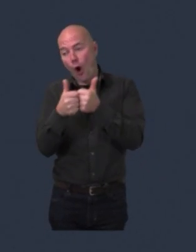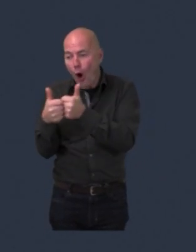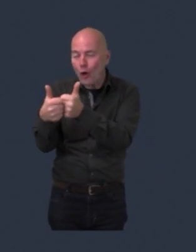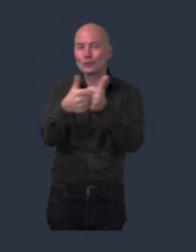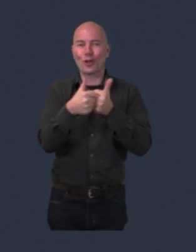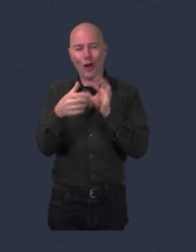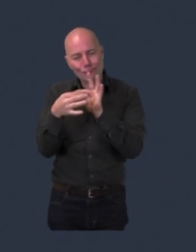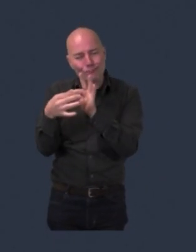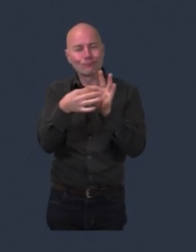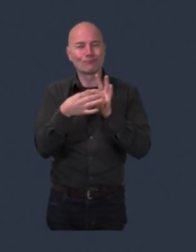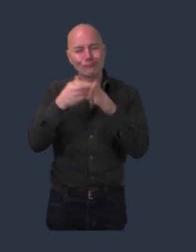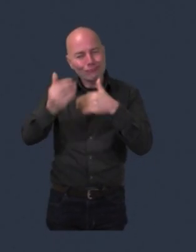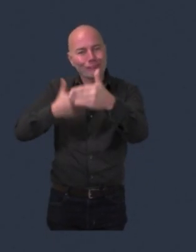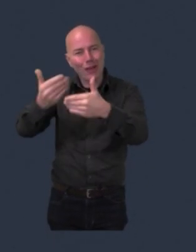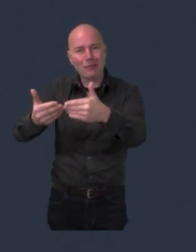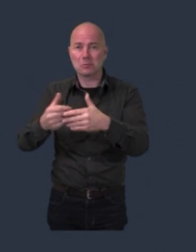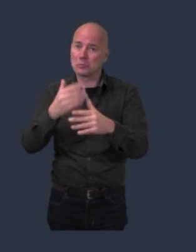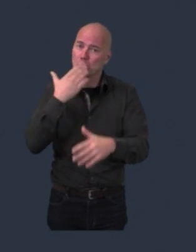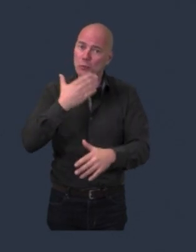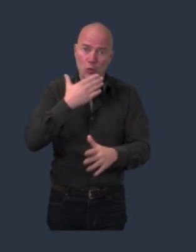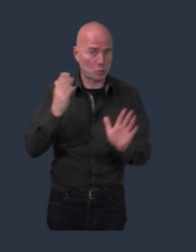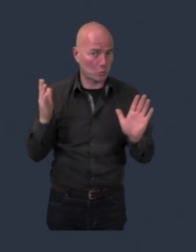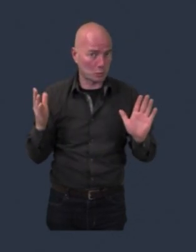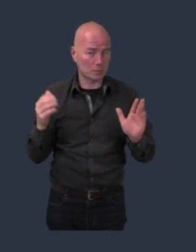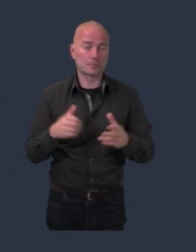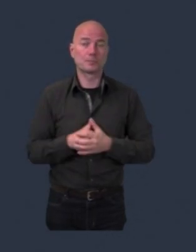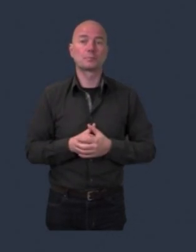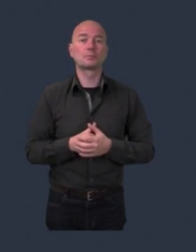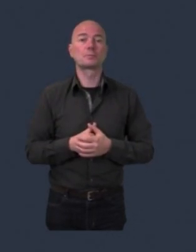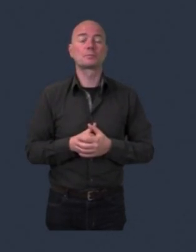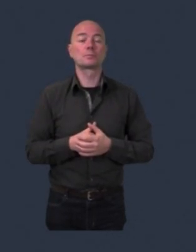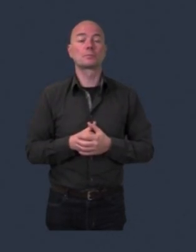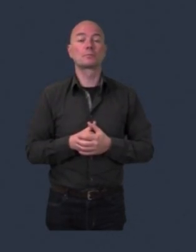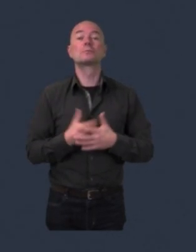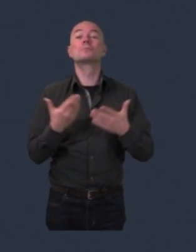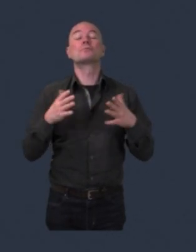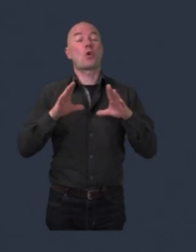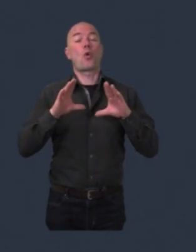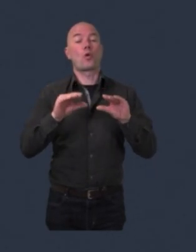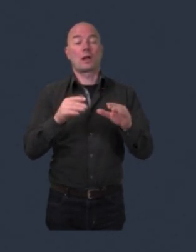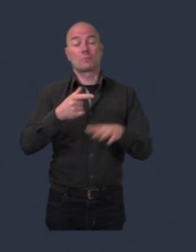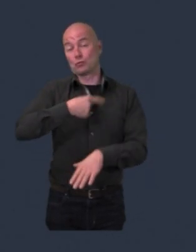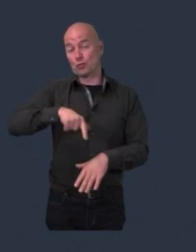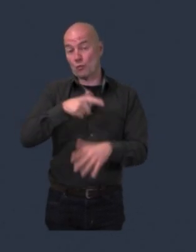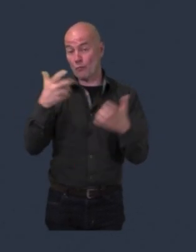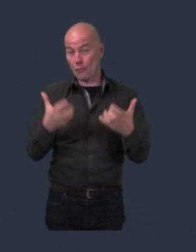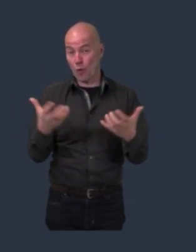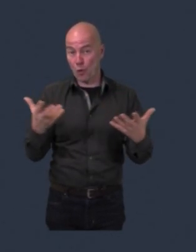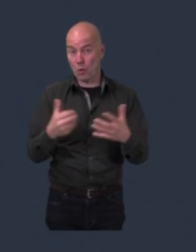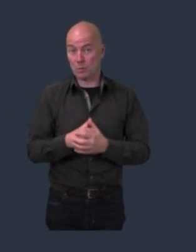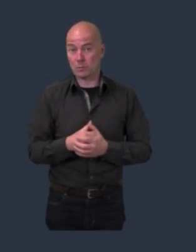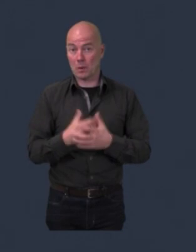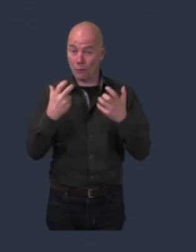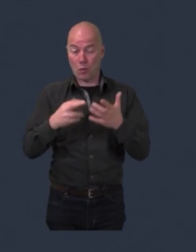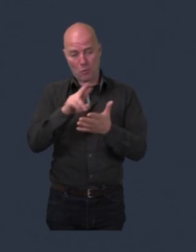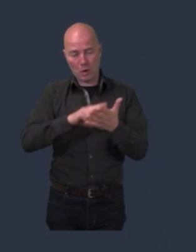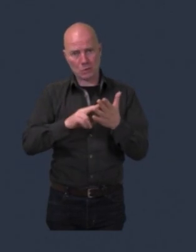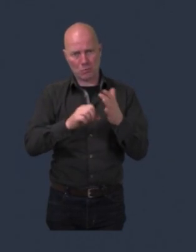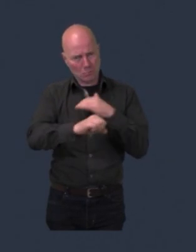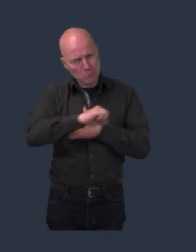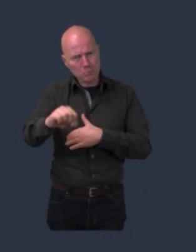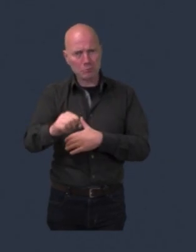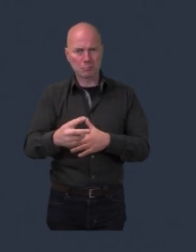sujet. Eh bien, tant mieux. Très concrètement, nous souhaitons que la région agisse plus fort et mettre en place